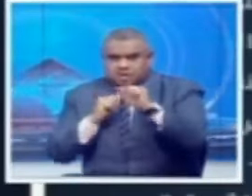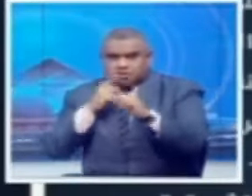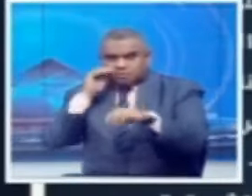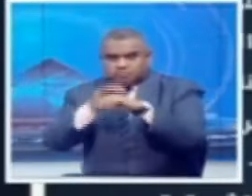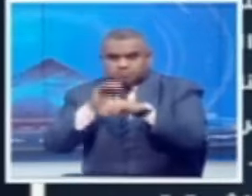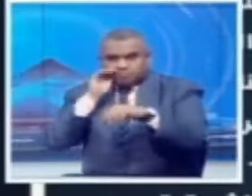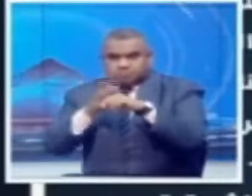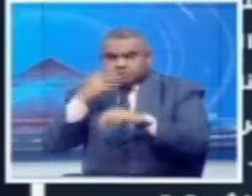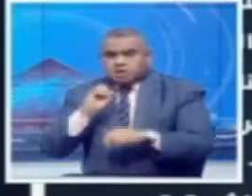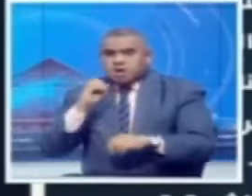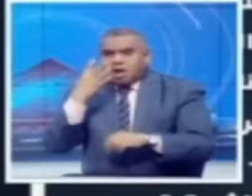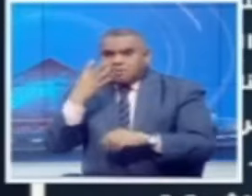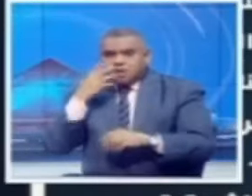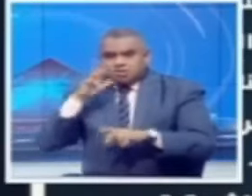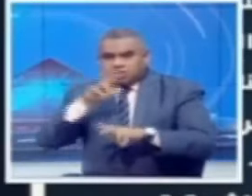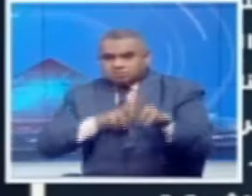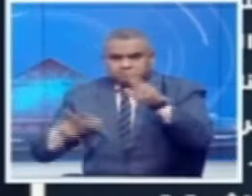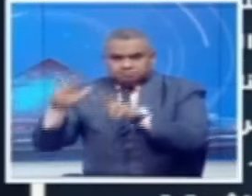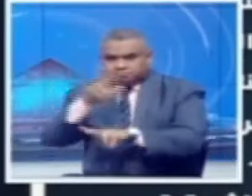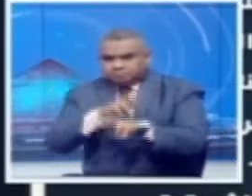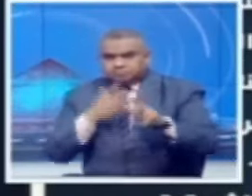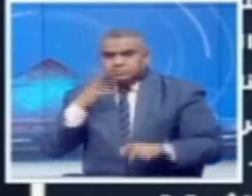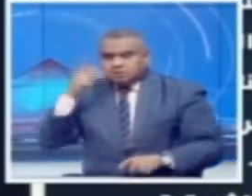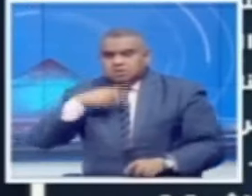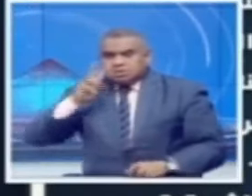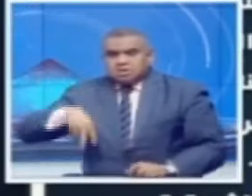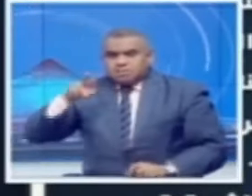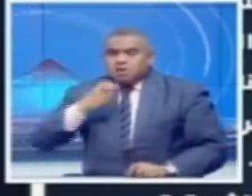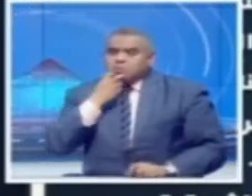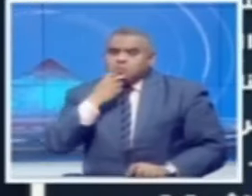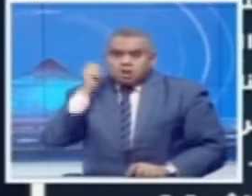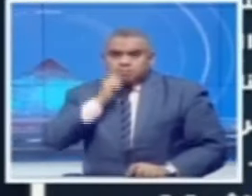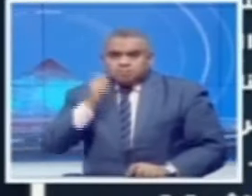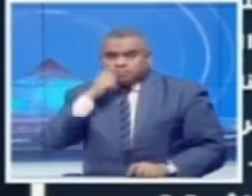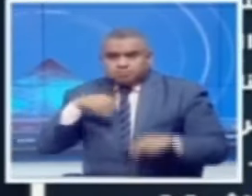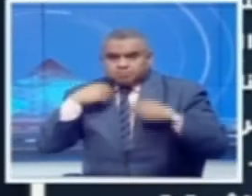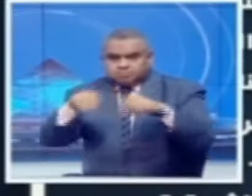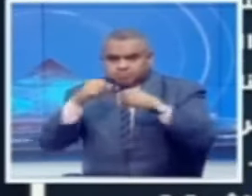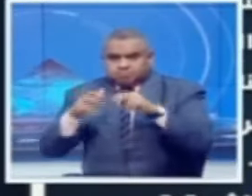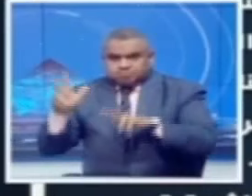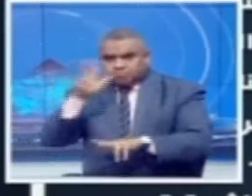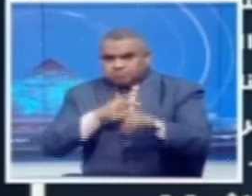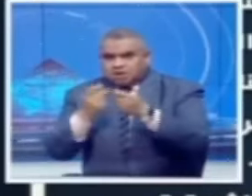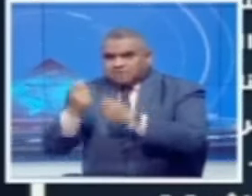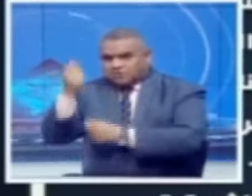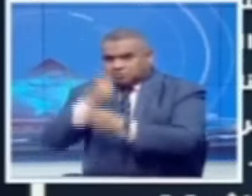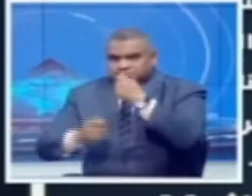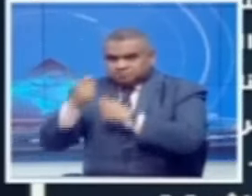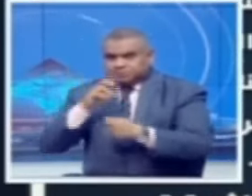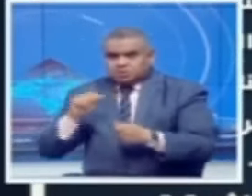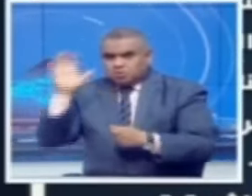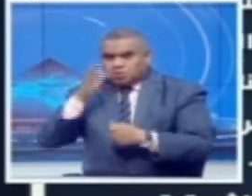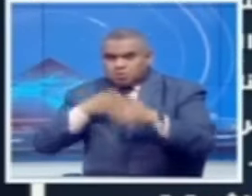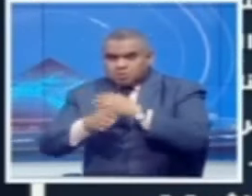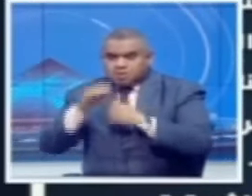ضبط 14 قضية ب18 متهماً لقيامهم بالإتجار غير المشروع بالنقد الأجنبي خارج